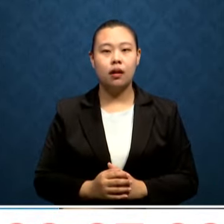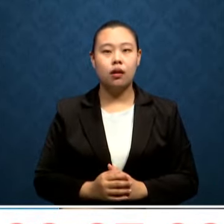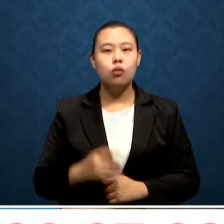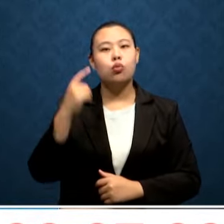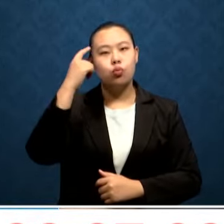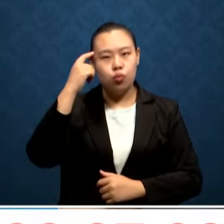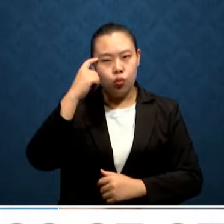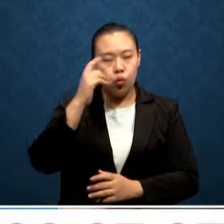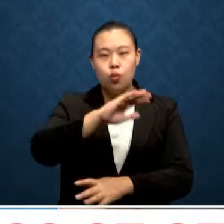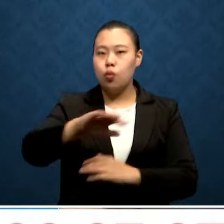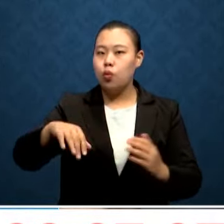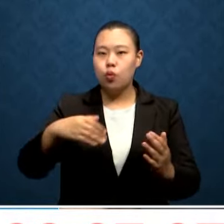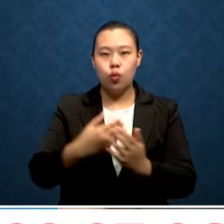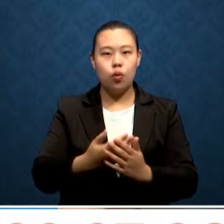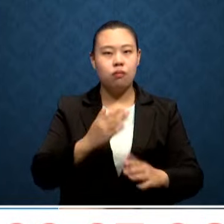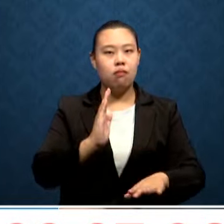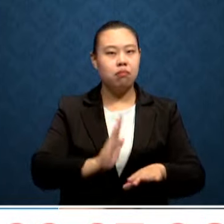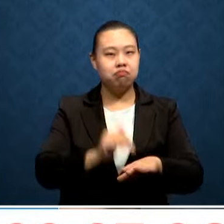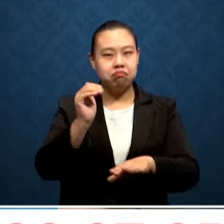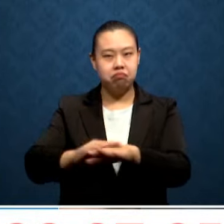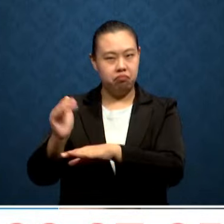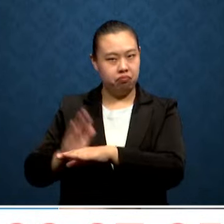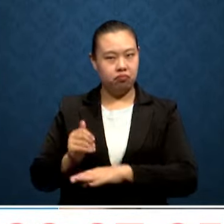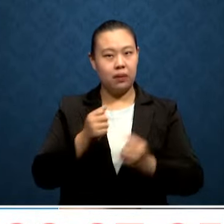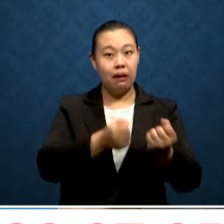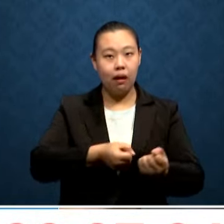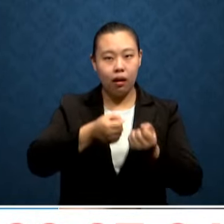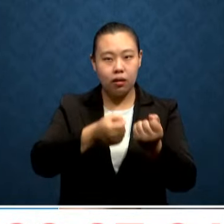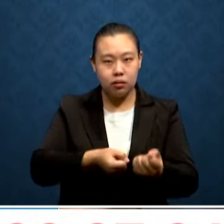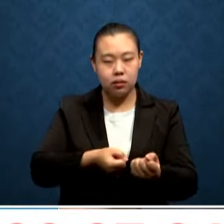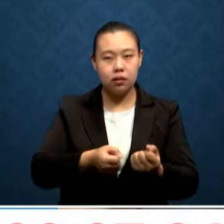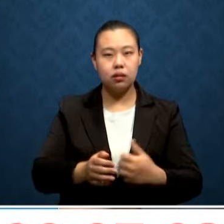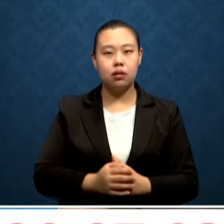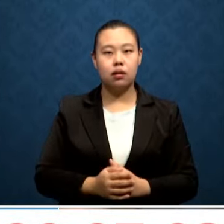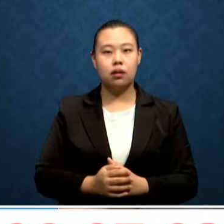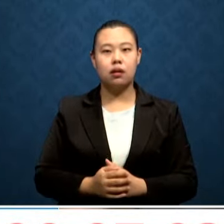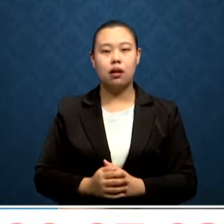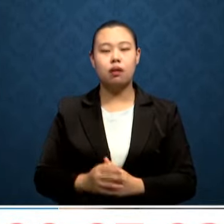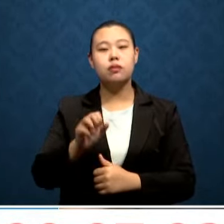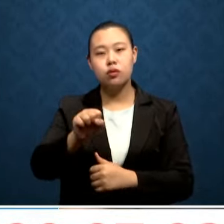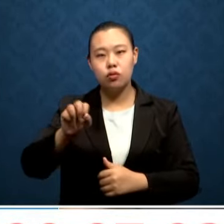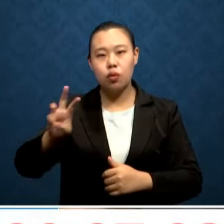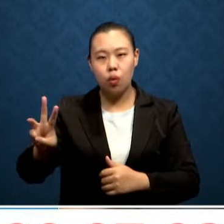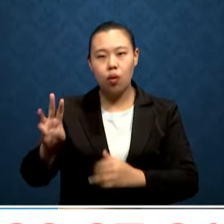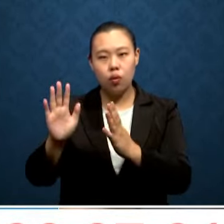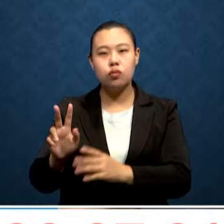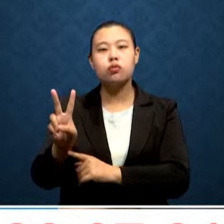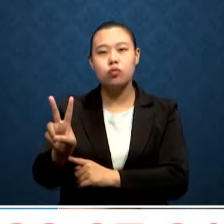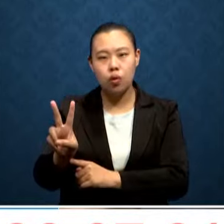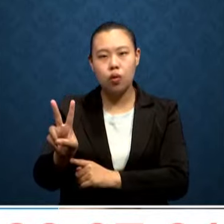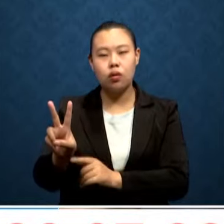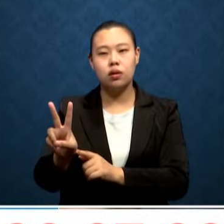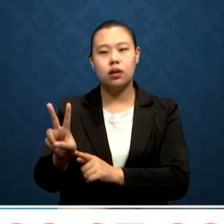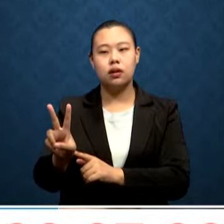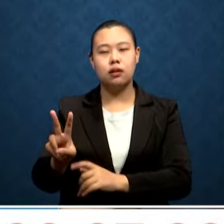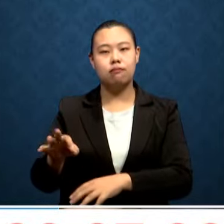เกษตรเห็นเพื่อนอภิปราย 2คนบอกว่าเสียใจที่ไม่ได้เป็นแต่แต่อีกหลายคนก็หลุดตำแหน่งเหมือน